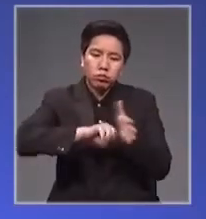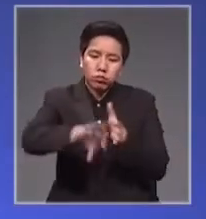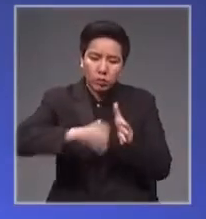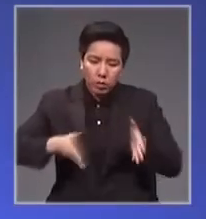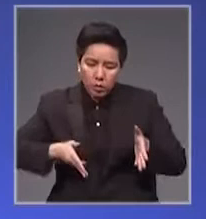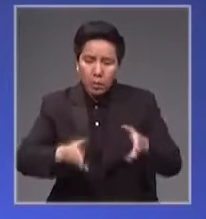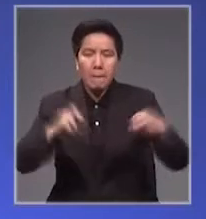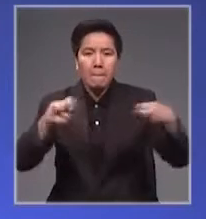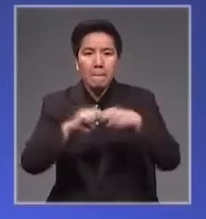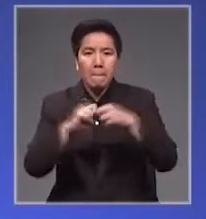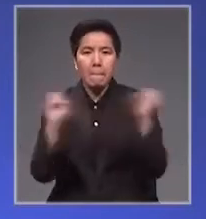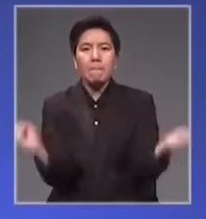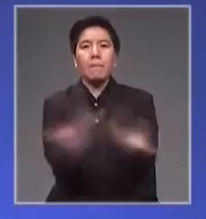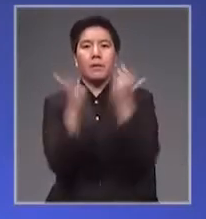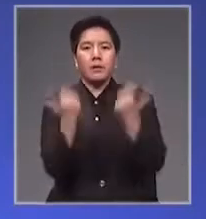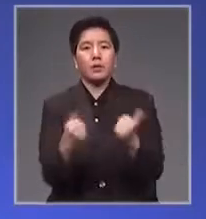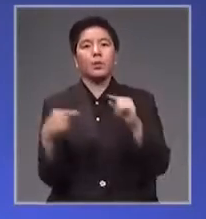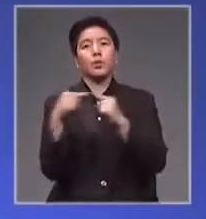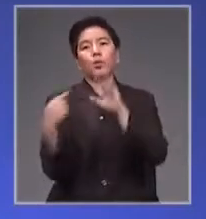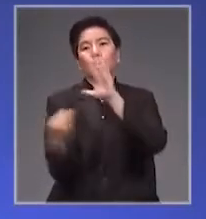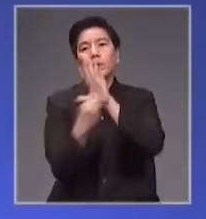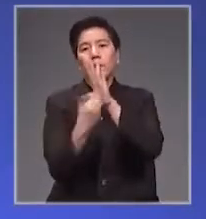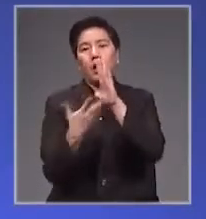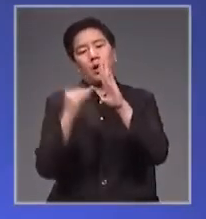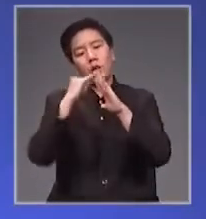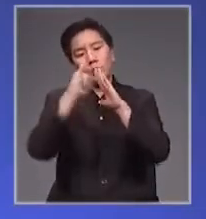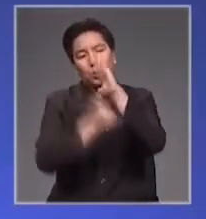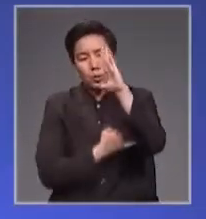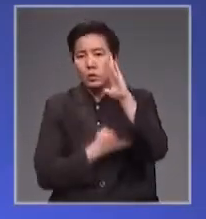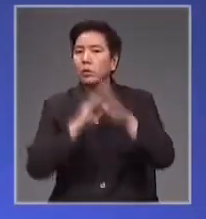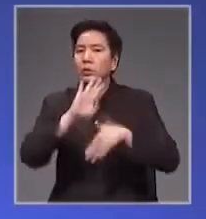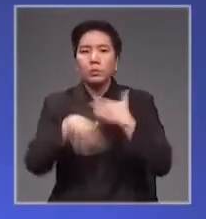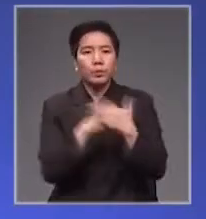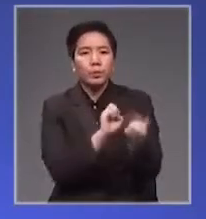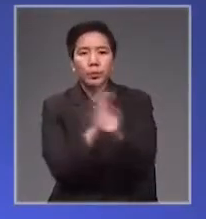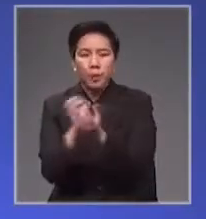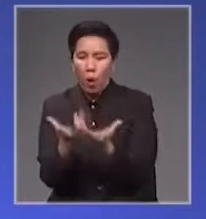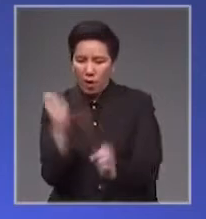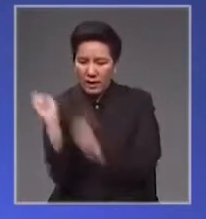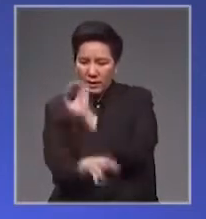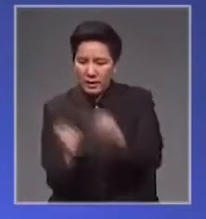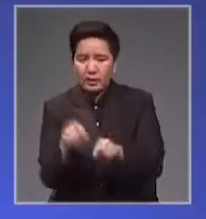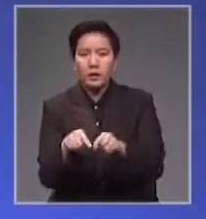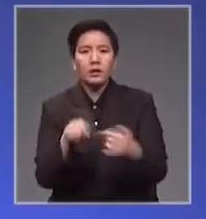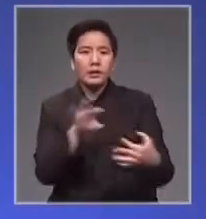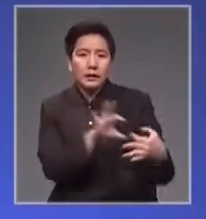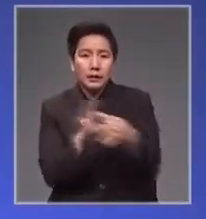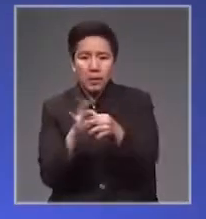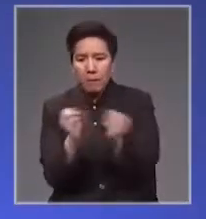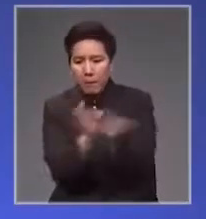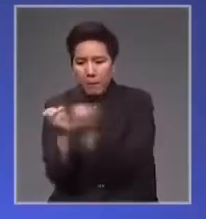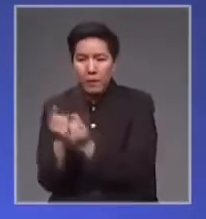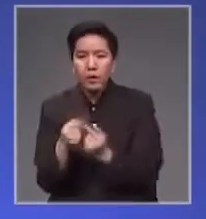หาไม่ว่าจะในกรุงเทพมหานครหรือท้องถิ่นในทุกๆจังหวัดเรื่องขยะนี้มันเกี่ยวพันกับอีกหลายๆปัญหานะครับในด้าน